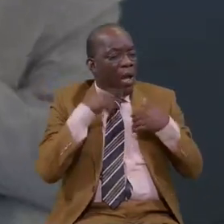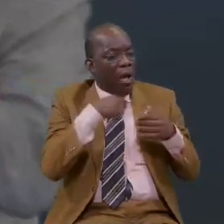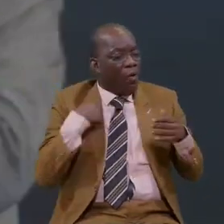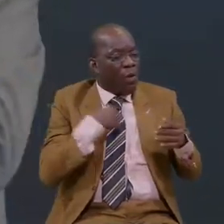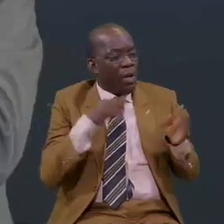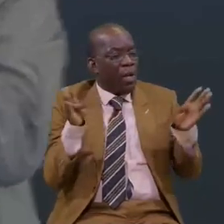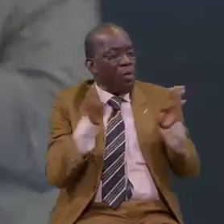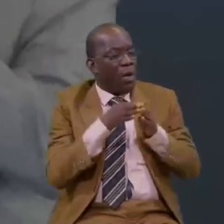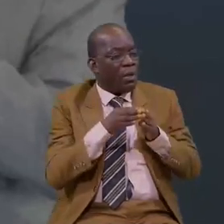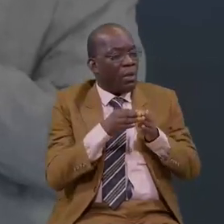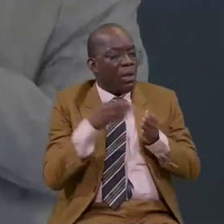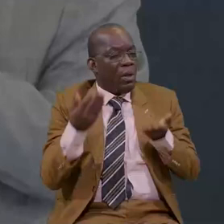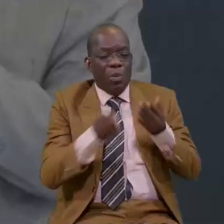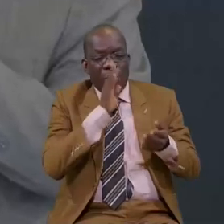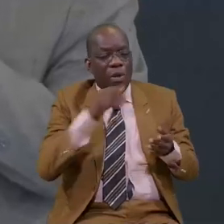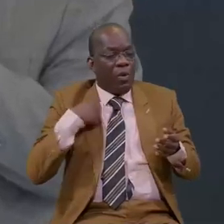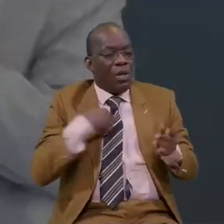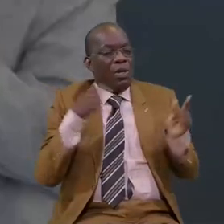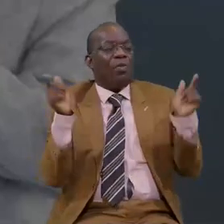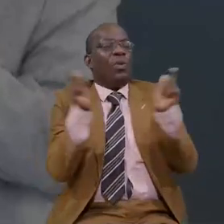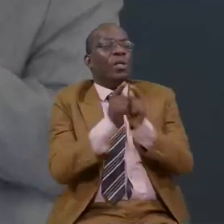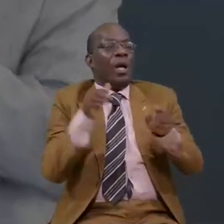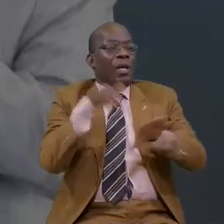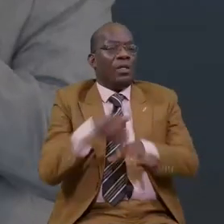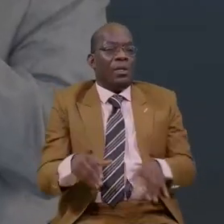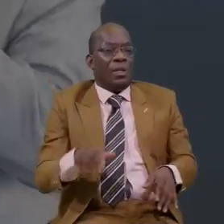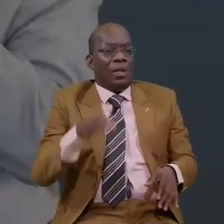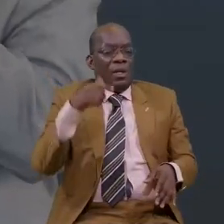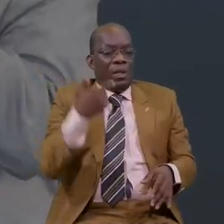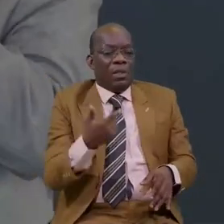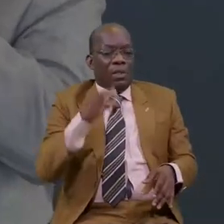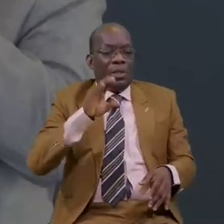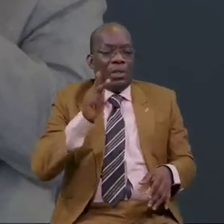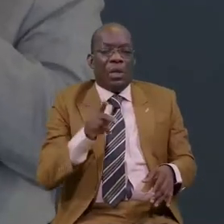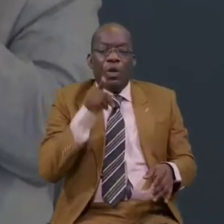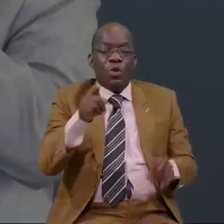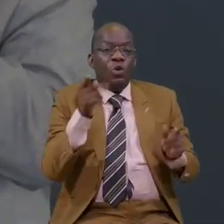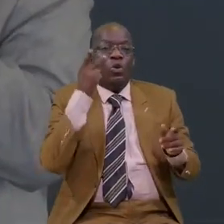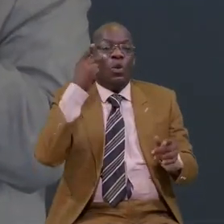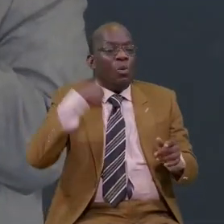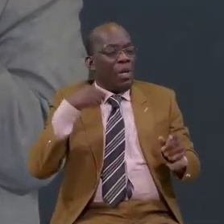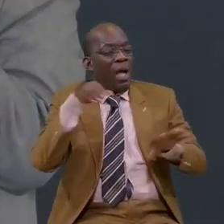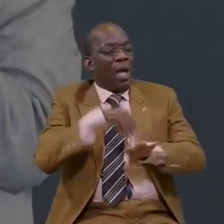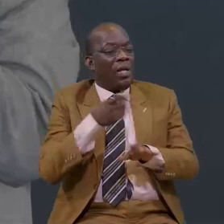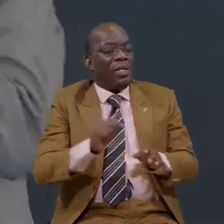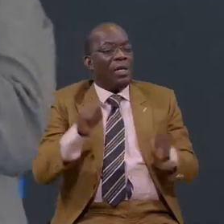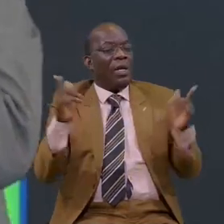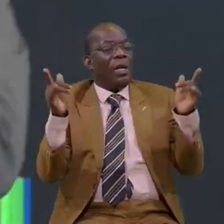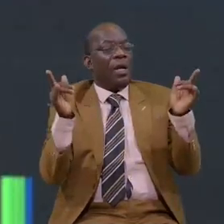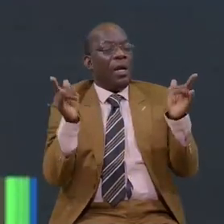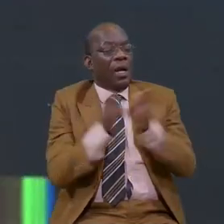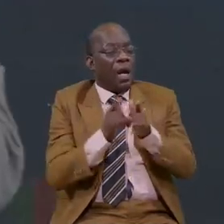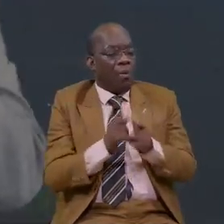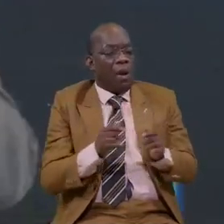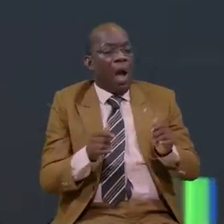je pense que j'étais vu quelque part, non? Est-ce qu'on s'est rencontré? Ah, peut-être que tu m'as vu à JCK, hein? Ah,